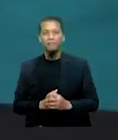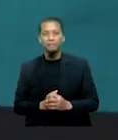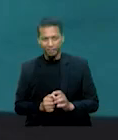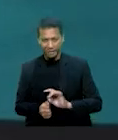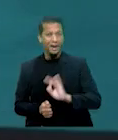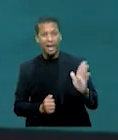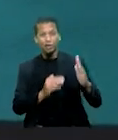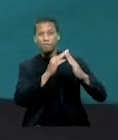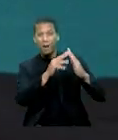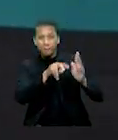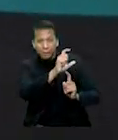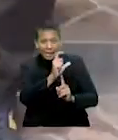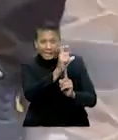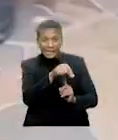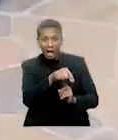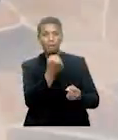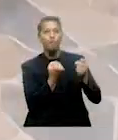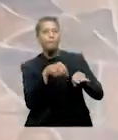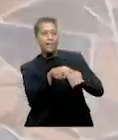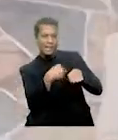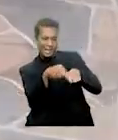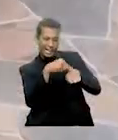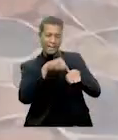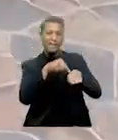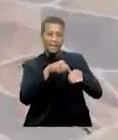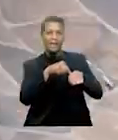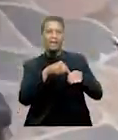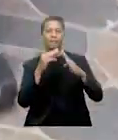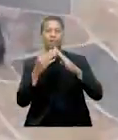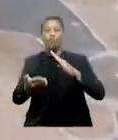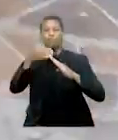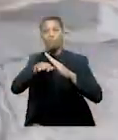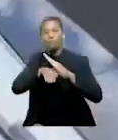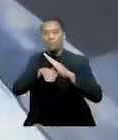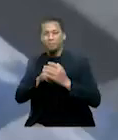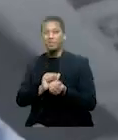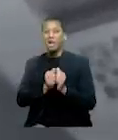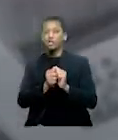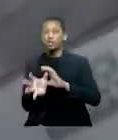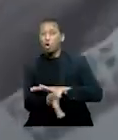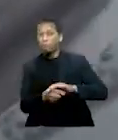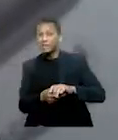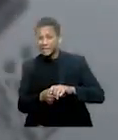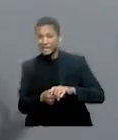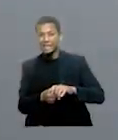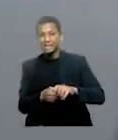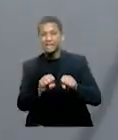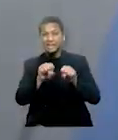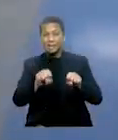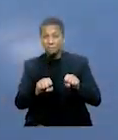Selain memeriksa isi rumah, penyidik KPK juga menggeledah mobil yang terparkir di belakang rumah. Dalam kasus dugaan korupsi pengadaan